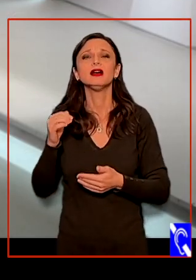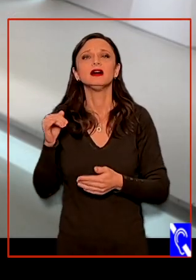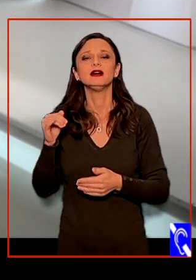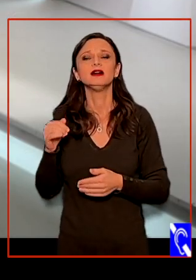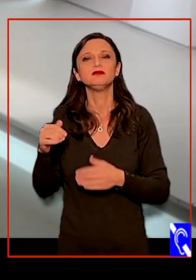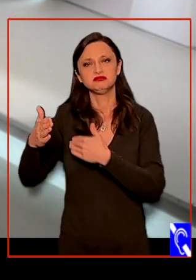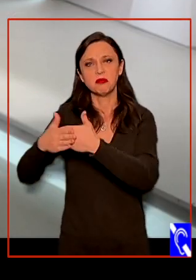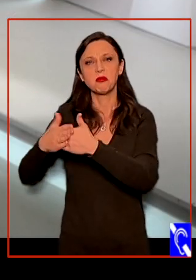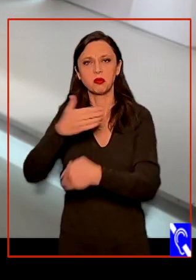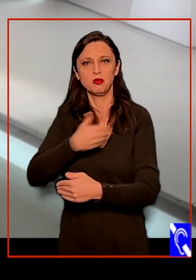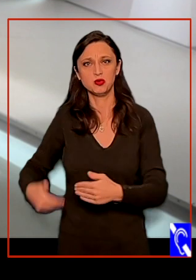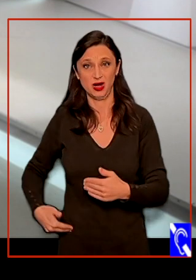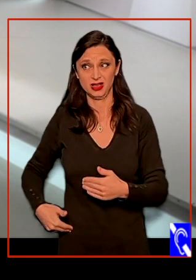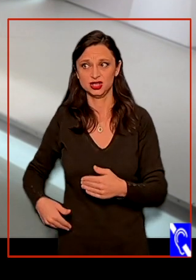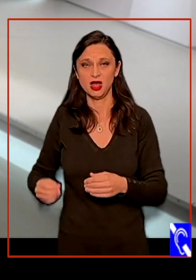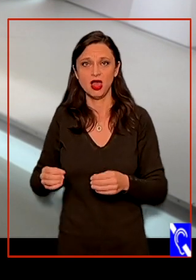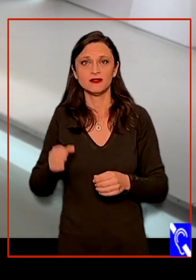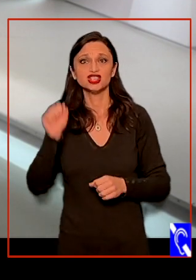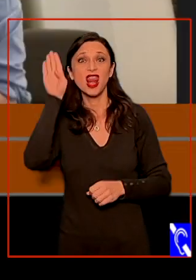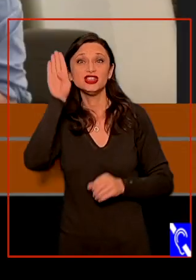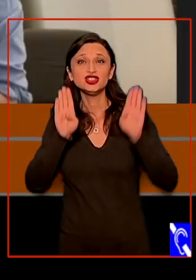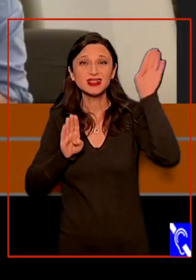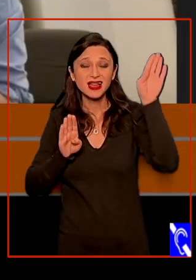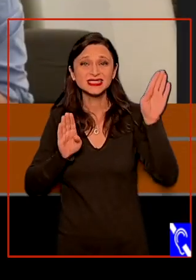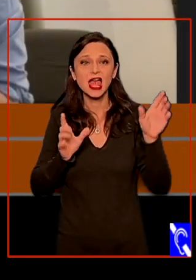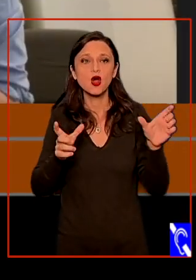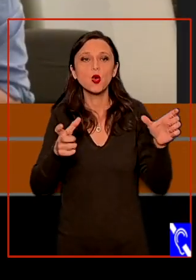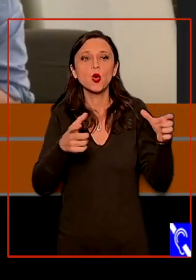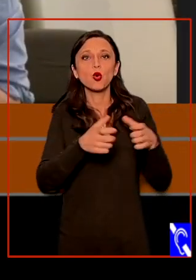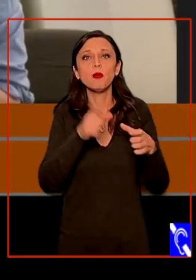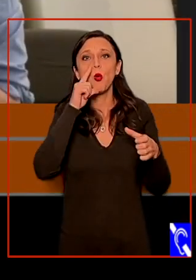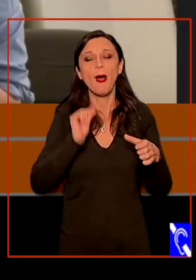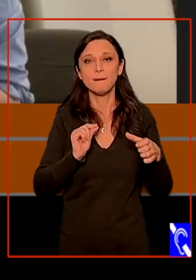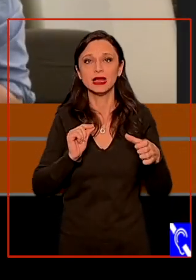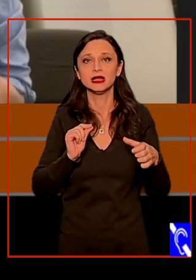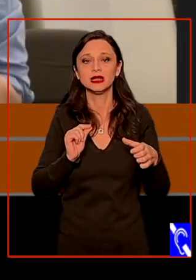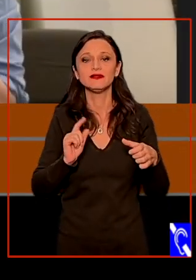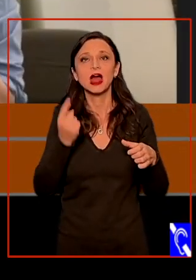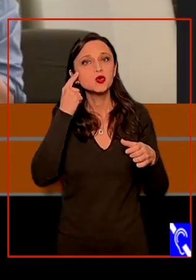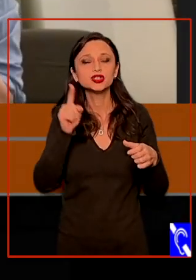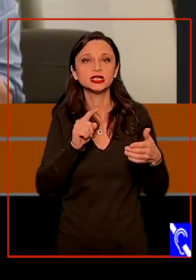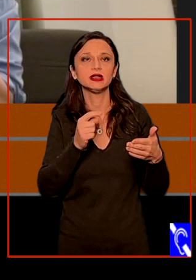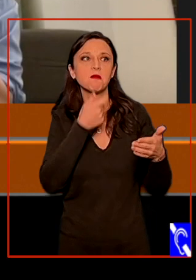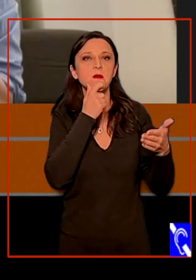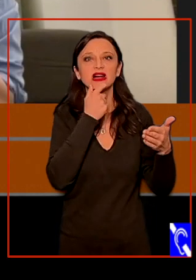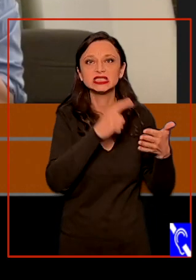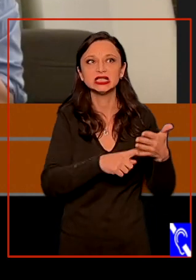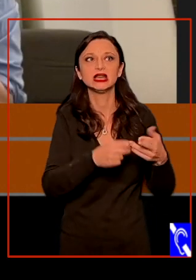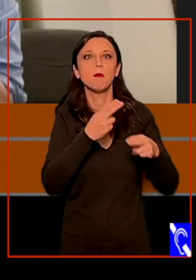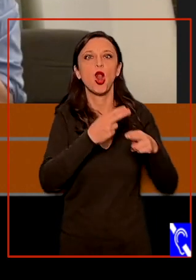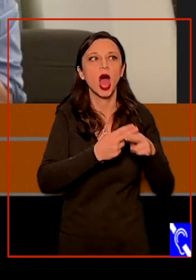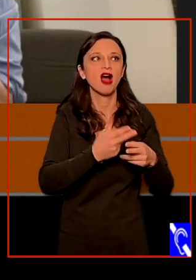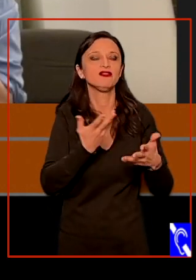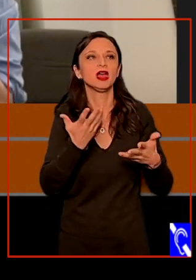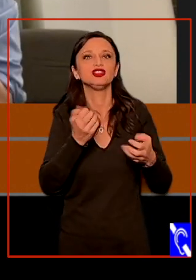DGASPC sector 3 scoate la licitație un lot de 80 de oameni. Dar tu nu știi, sunt bătrâni, sunt